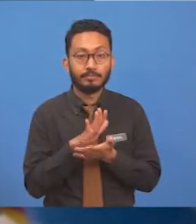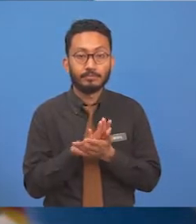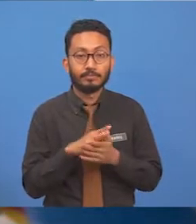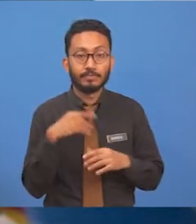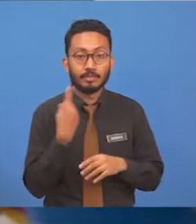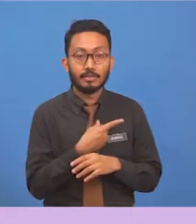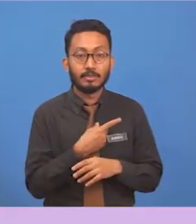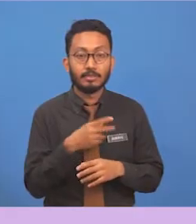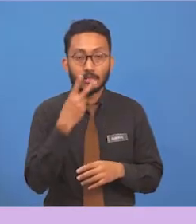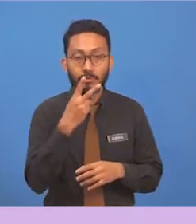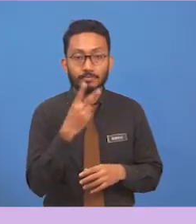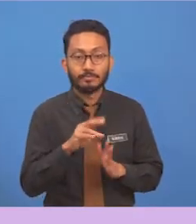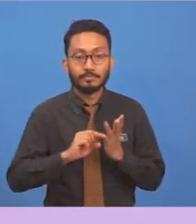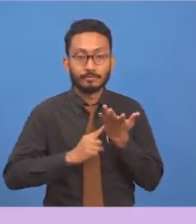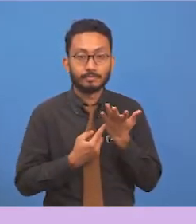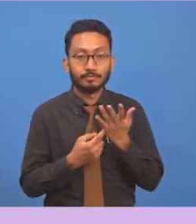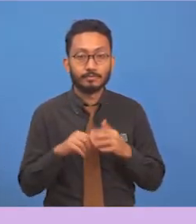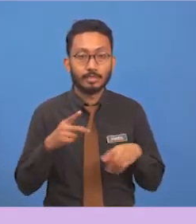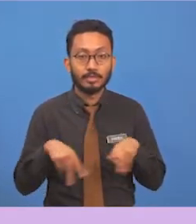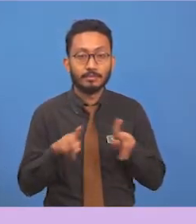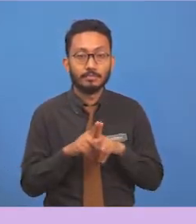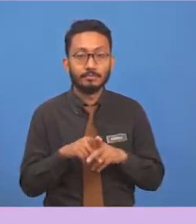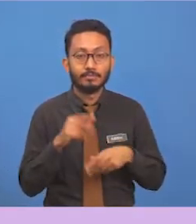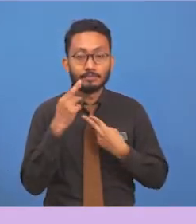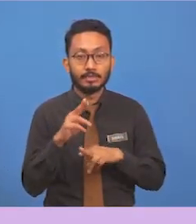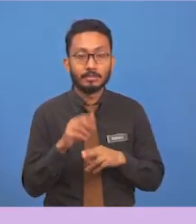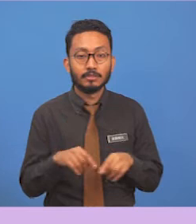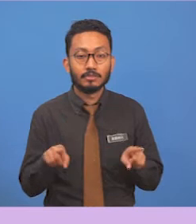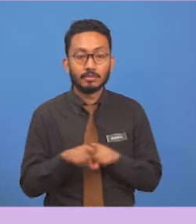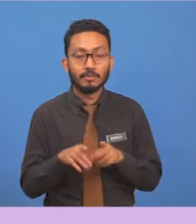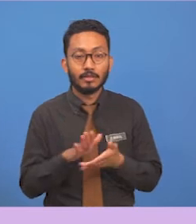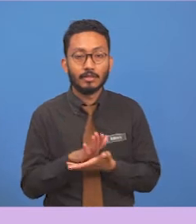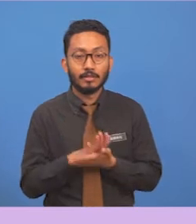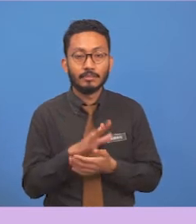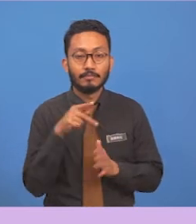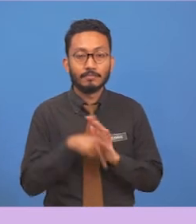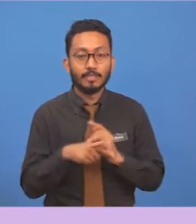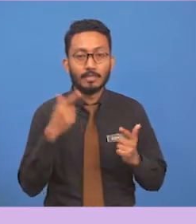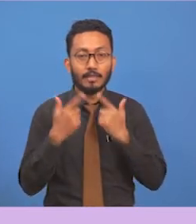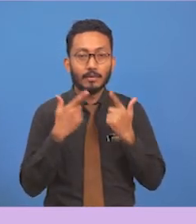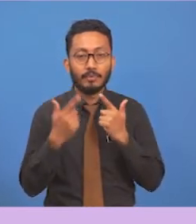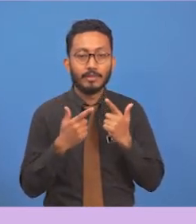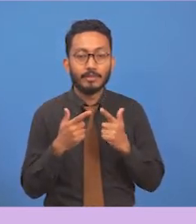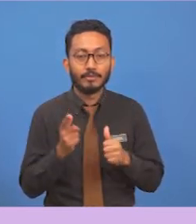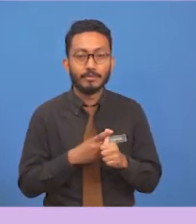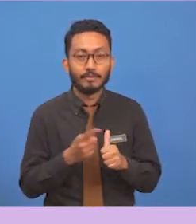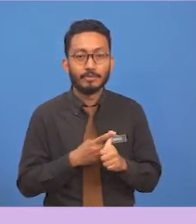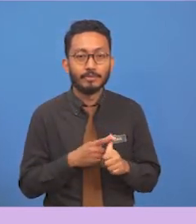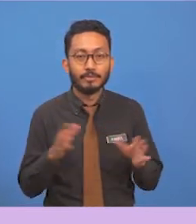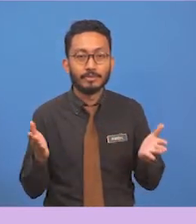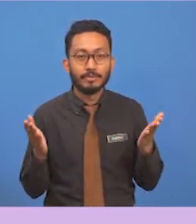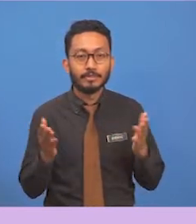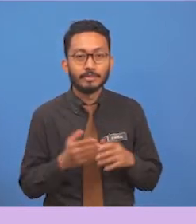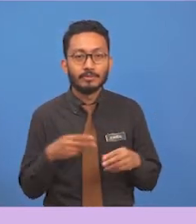imbas kembali kepentingan menghormati warga sekolah dan pelawak pertama mengukuhkan